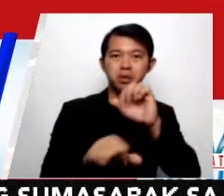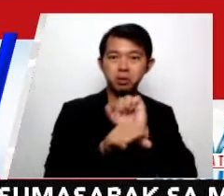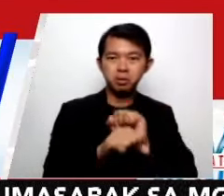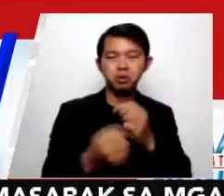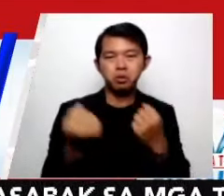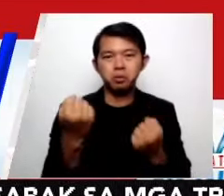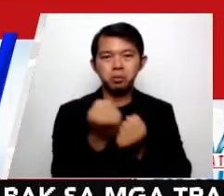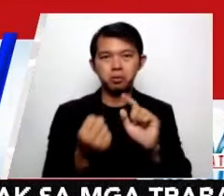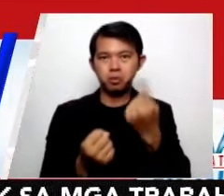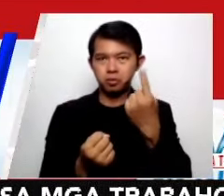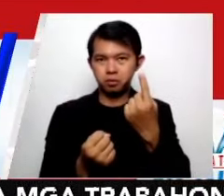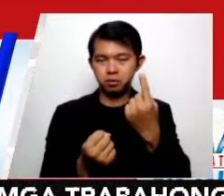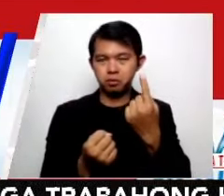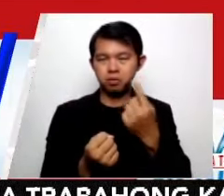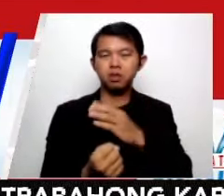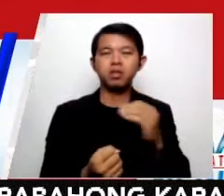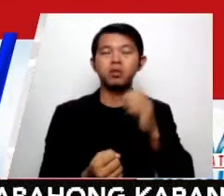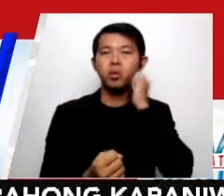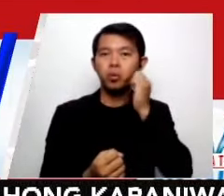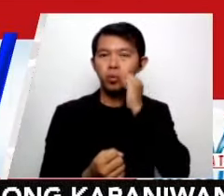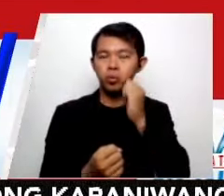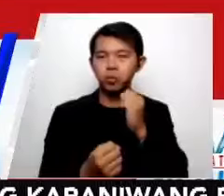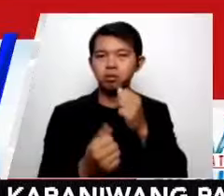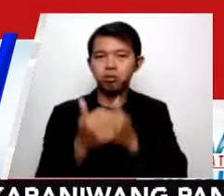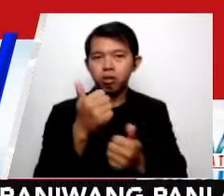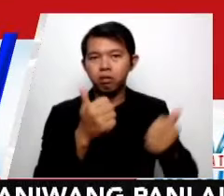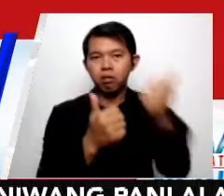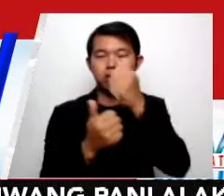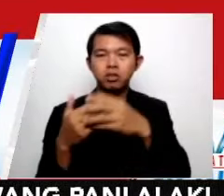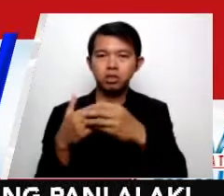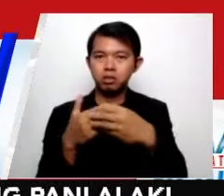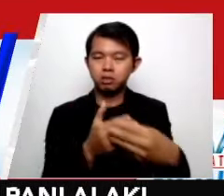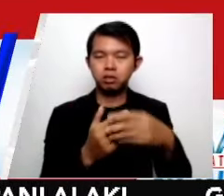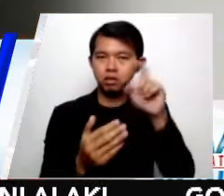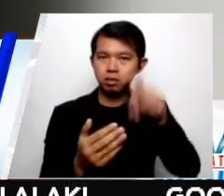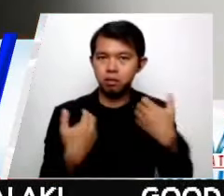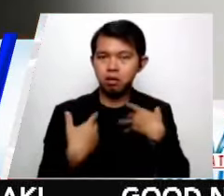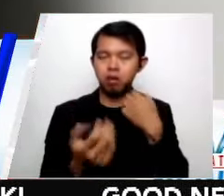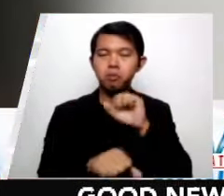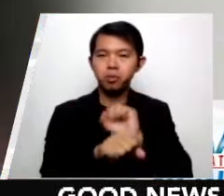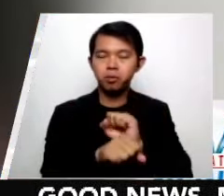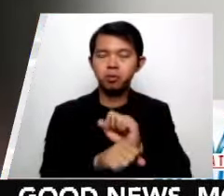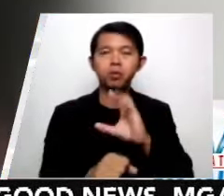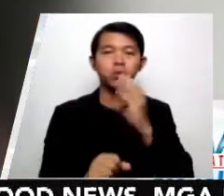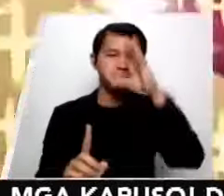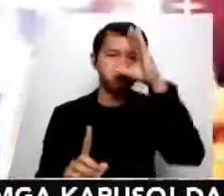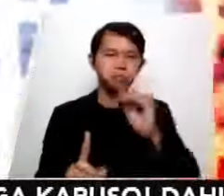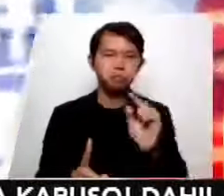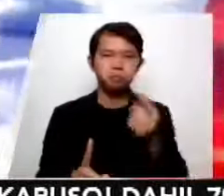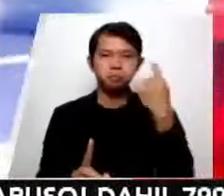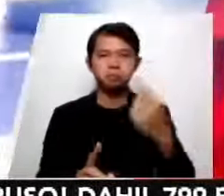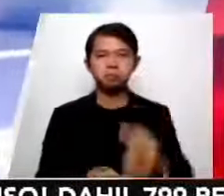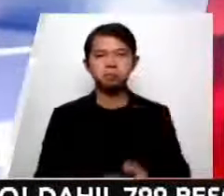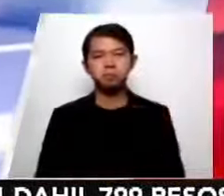kinikilalang breadwinner o tagapagtaguyod at dapat kumita ay ang kalalakihan.